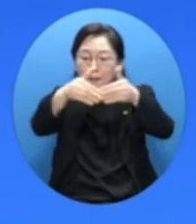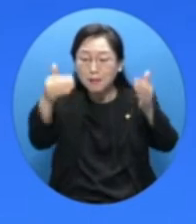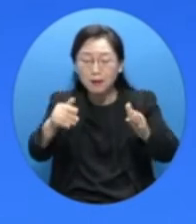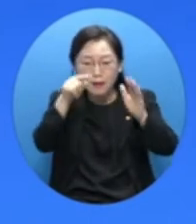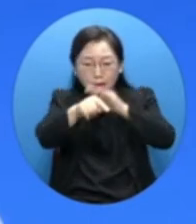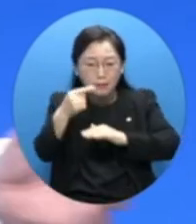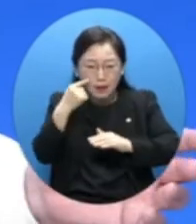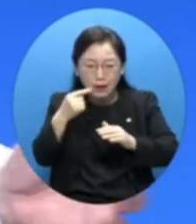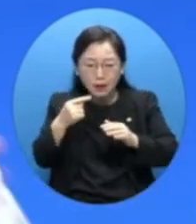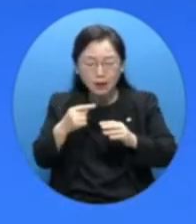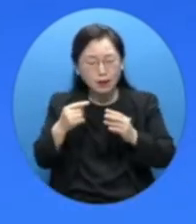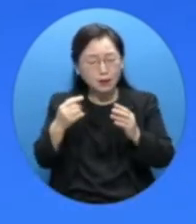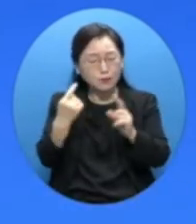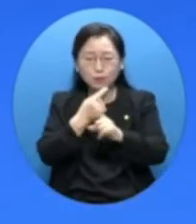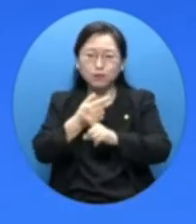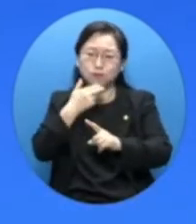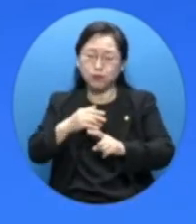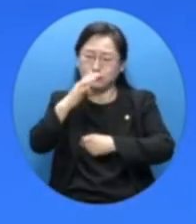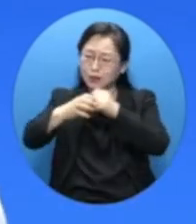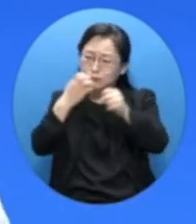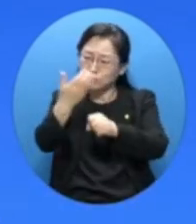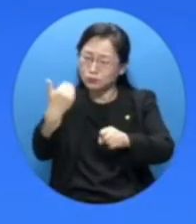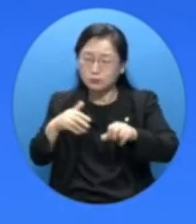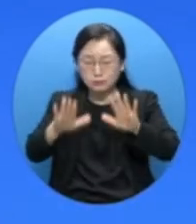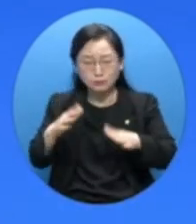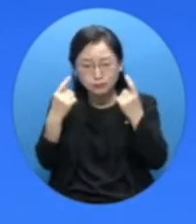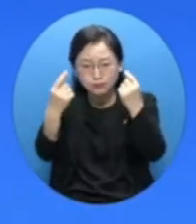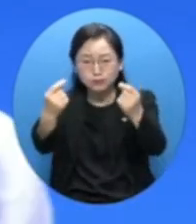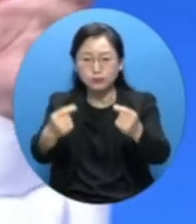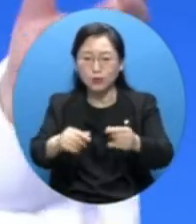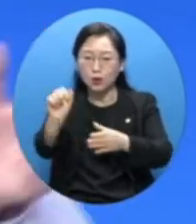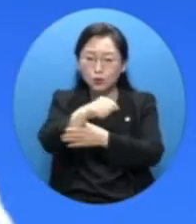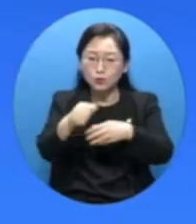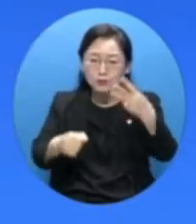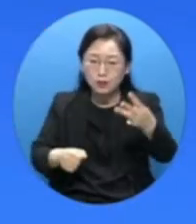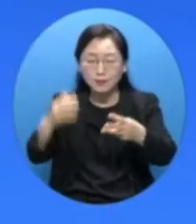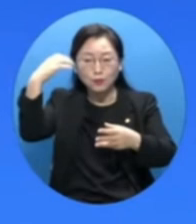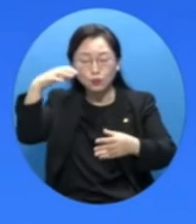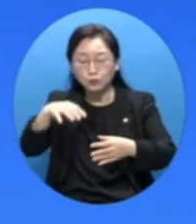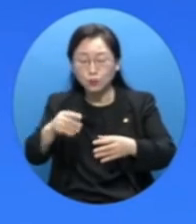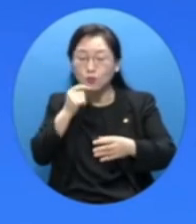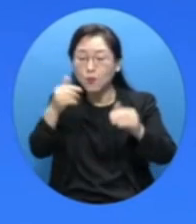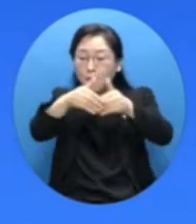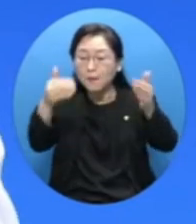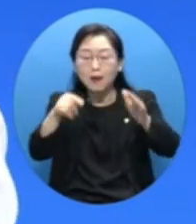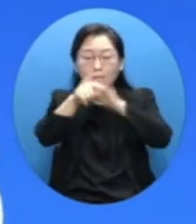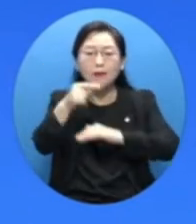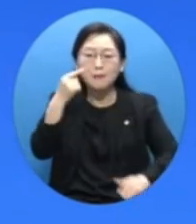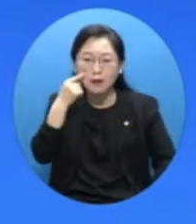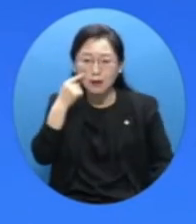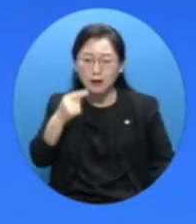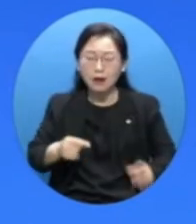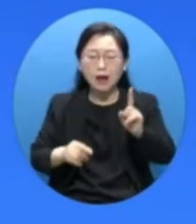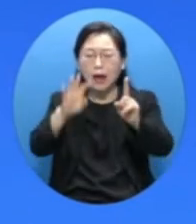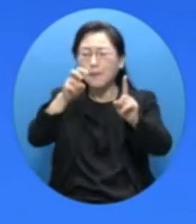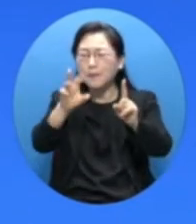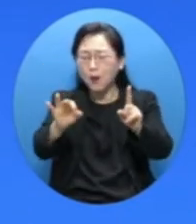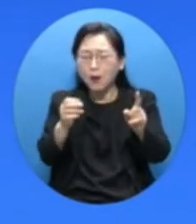없습니다. 40년 전이나 지금이나 똑같습니다. 종로 3과 영등포역 근처에 쪽방천에 한번 가보시기 바랍니다. 한 병짜리